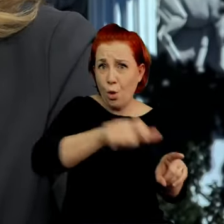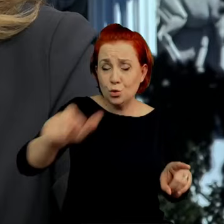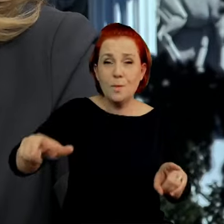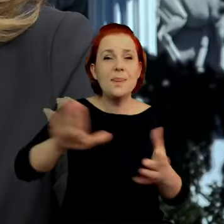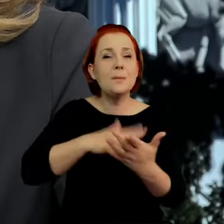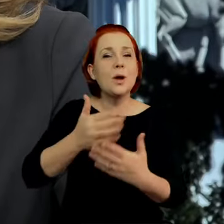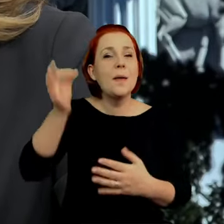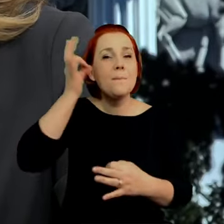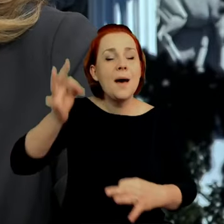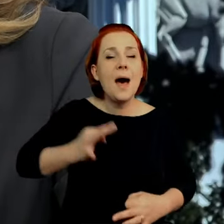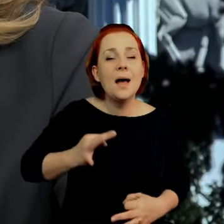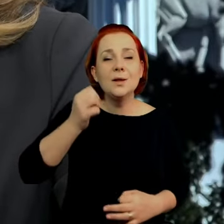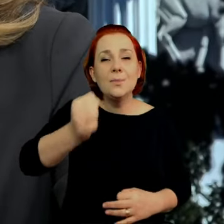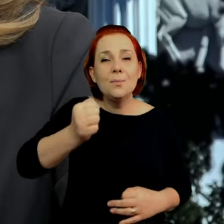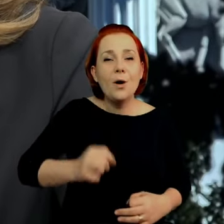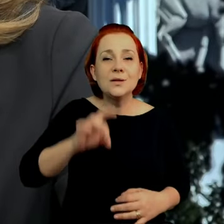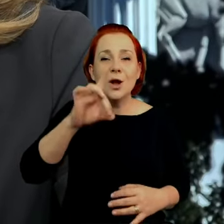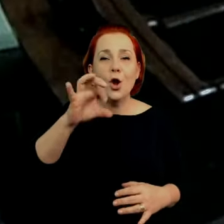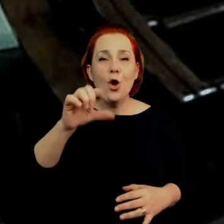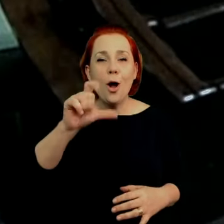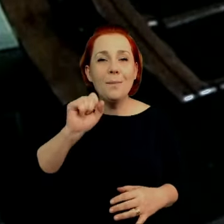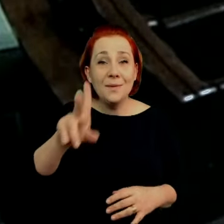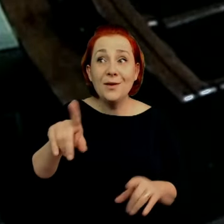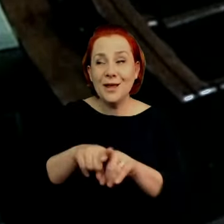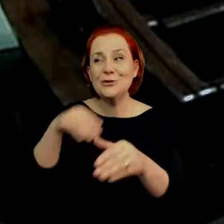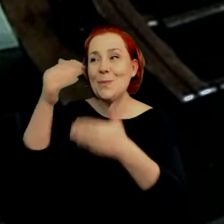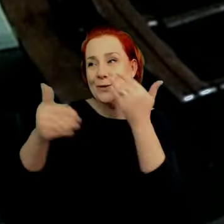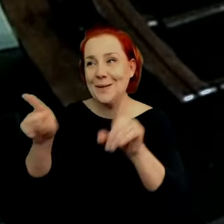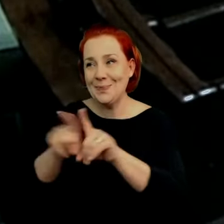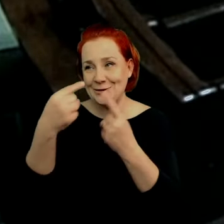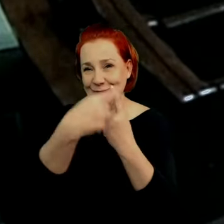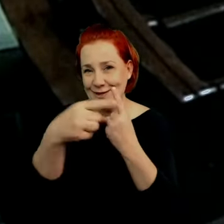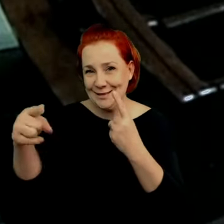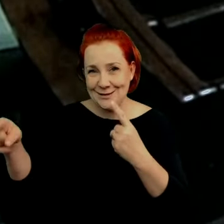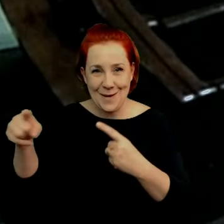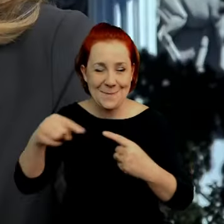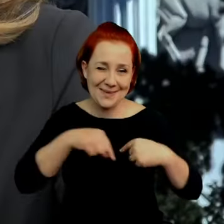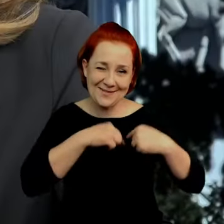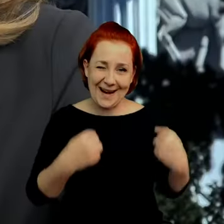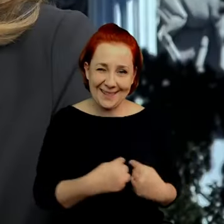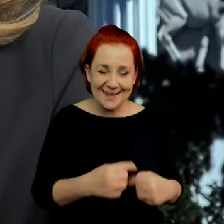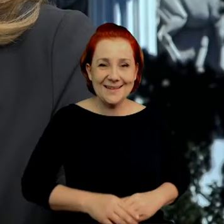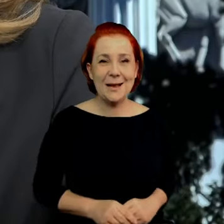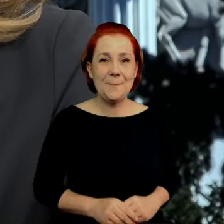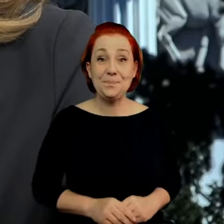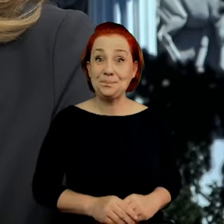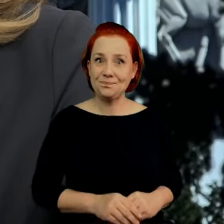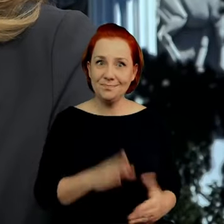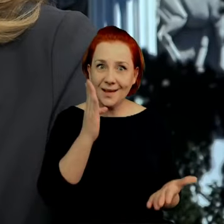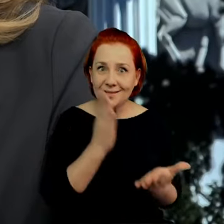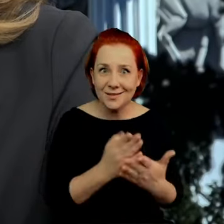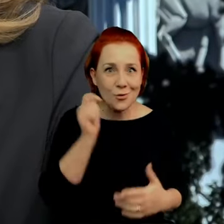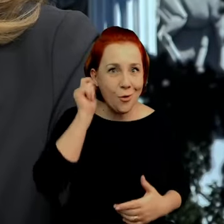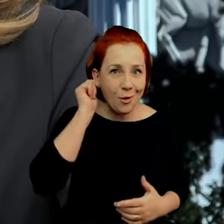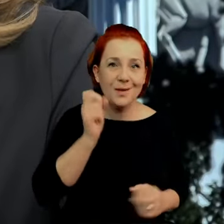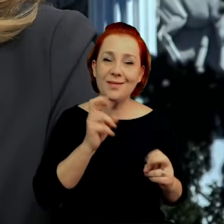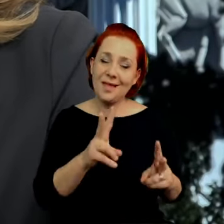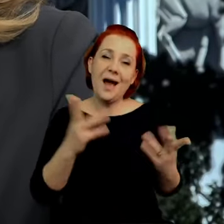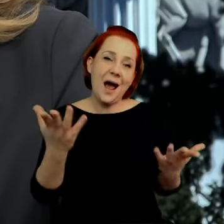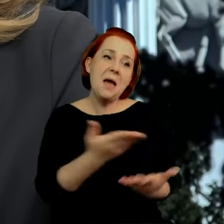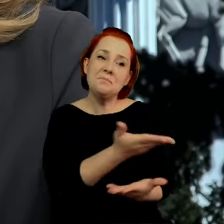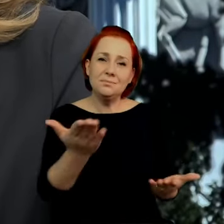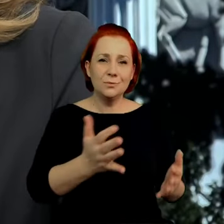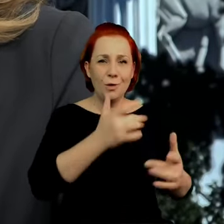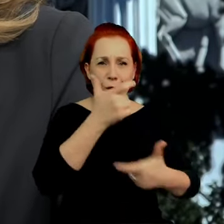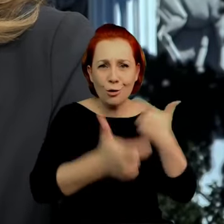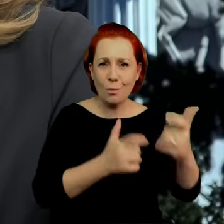chcę pozdrowić i wysłać jej walentynkę. Czyli samym kobietom jak na razie. Samym kobietom jak na razie, ale dziewczyny robicie dobrą robotę, ale chłopaki też